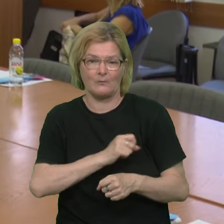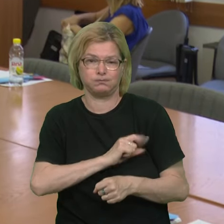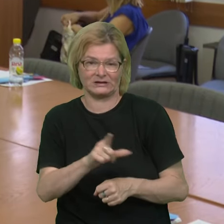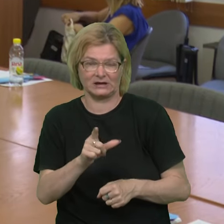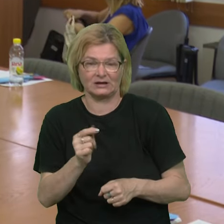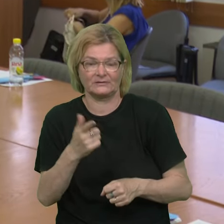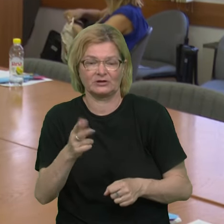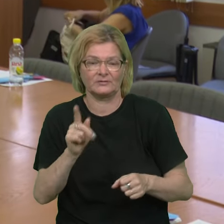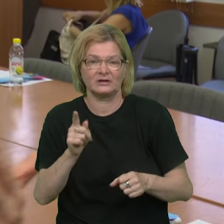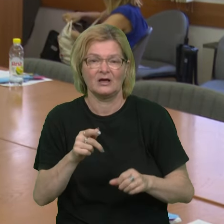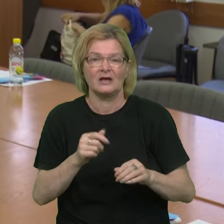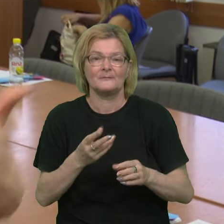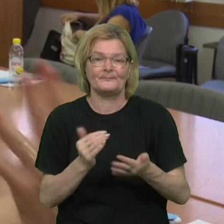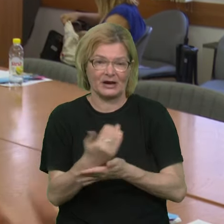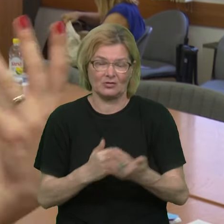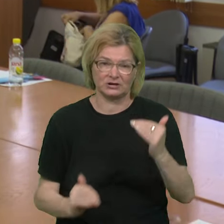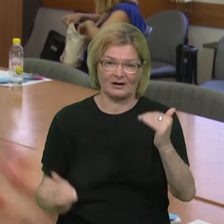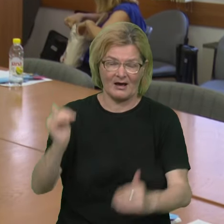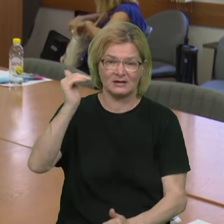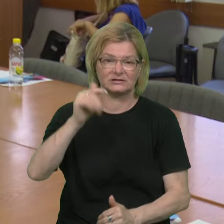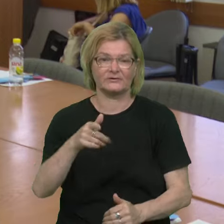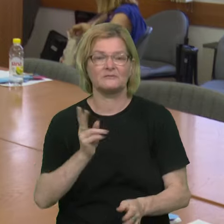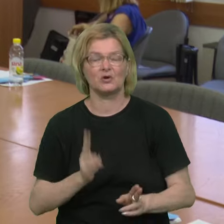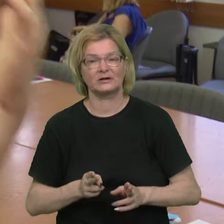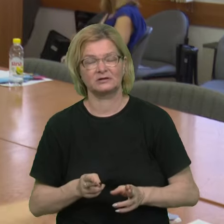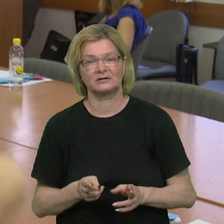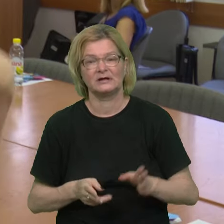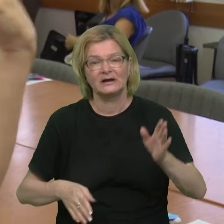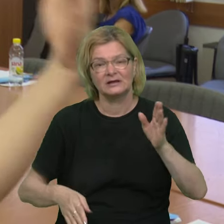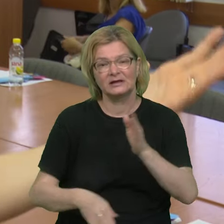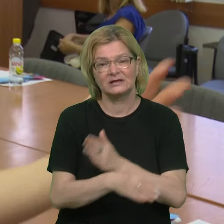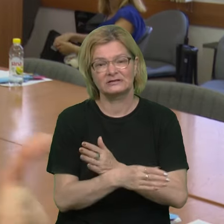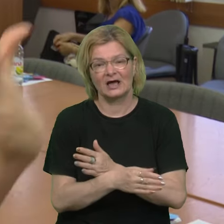biznis, da bi to stvarno, da bi ti prihodi rasli,